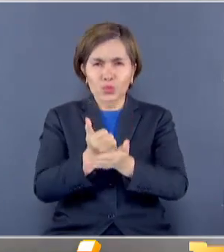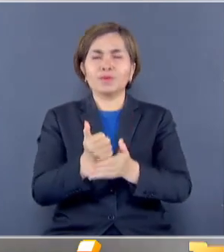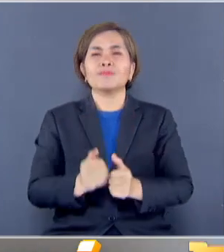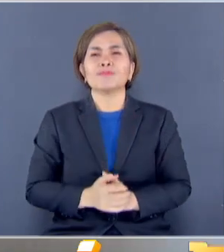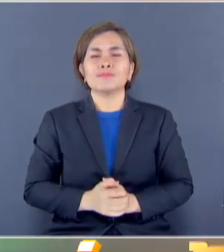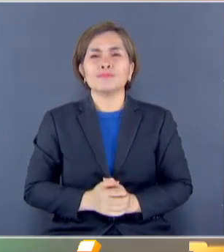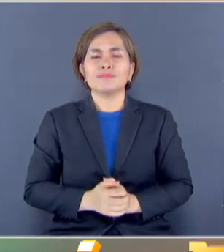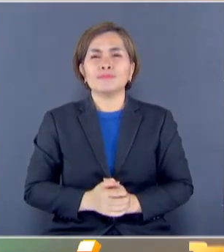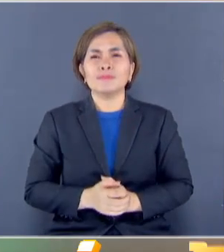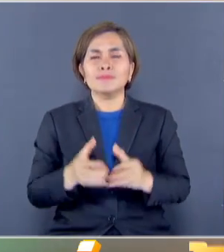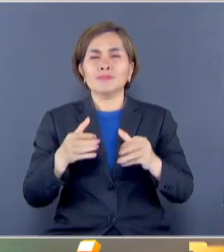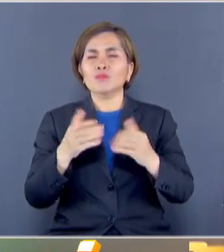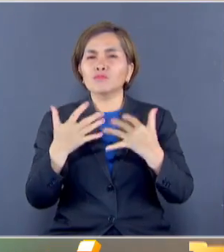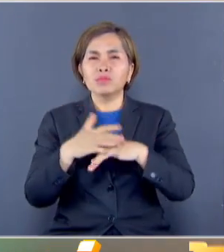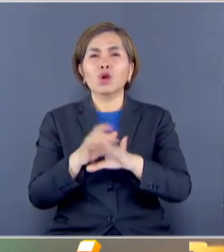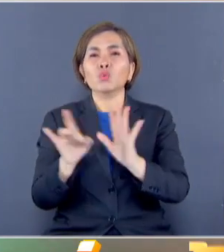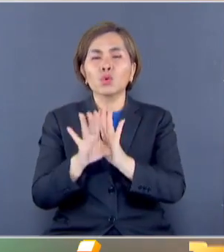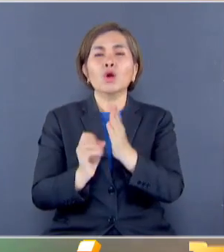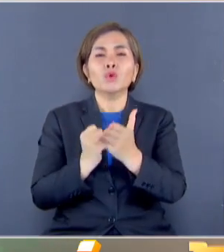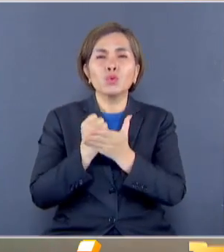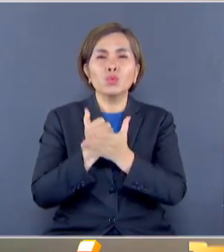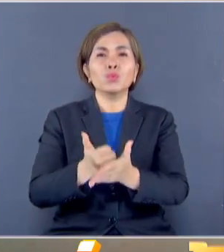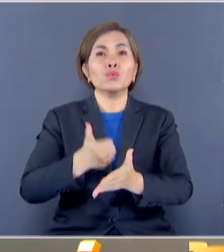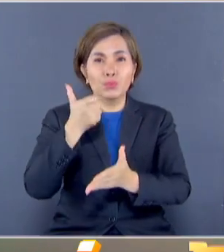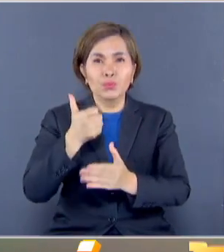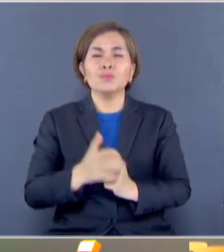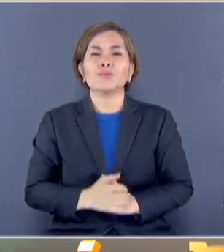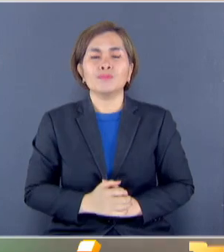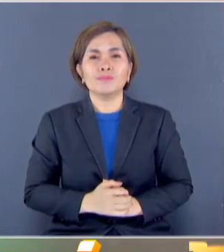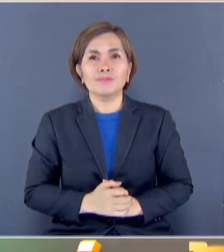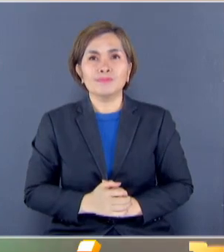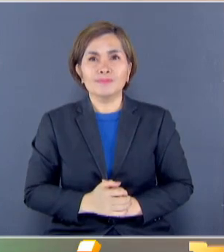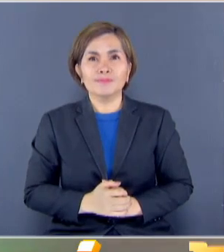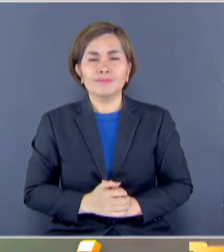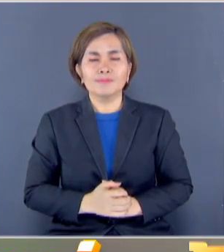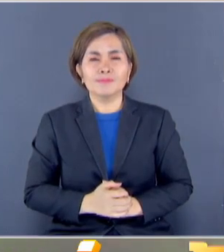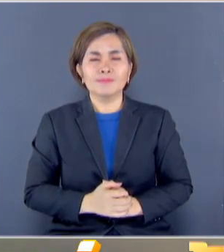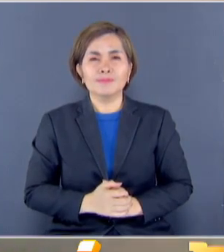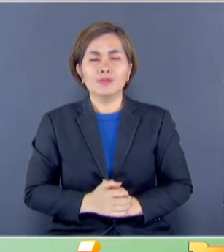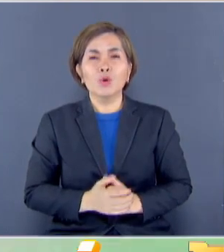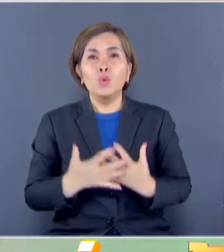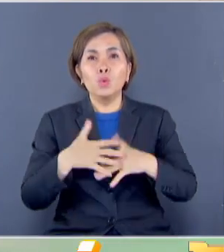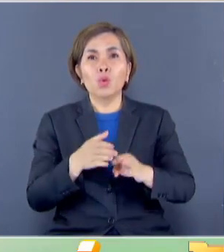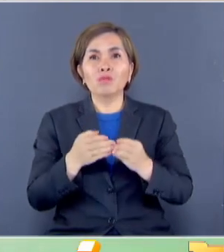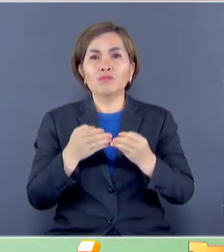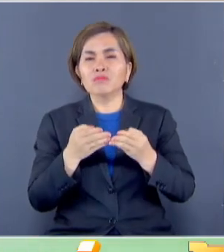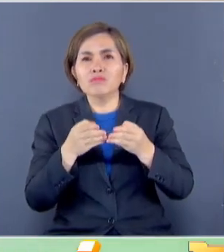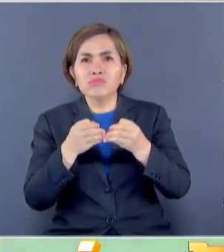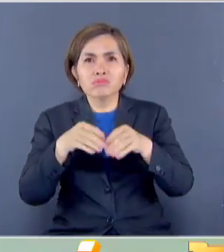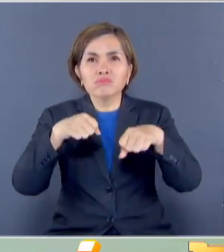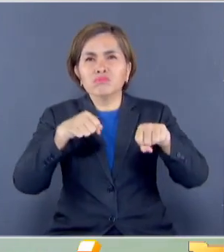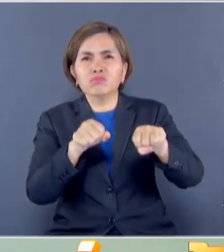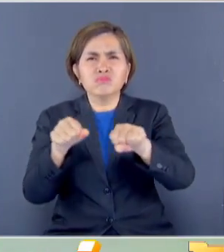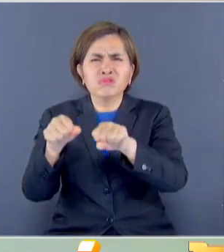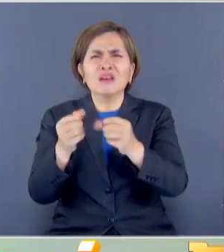นะครับแต่ว่าสุดท้ายทีมงานก็สามารถช่วยคุณยายไอ๋ได้ปรากฏระหว่างที่ทีมงานของคุณกันจอมพลังจะพาคุณยายไอ๋ขึ้นเจ็ตสกีทีมงานเจออุปสรร